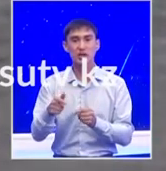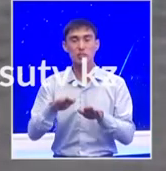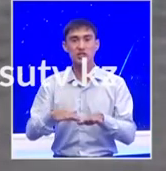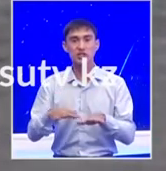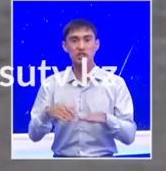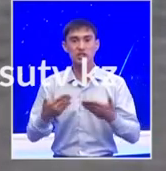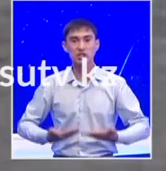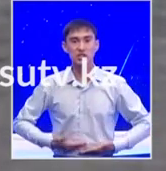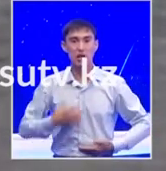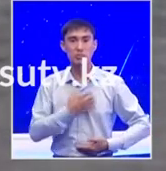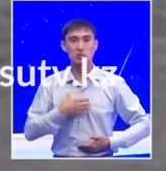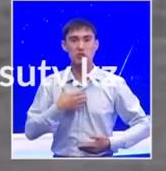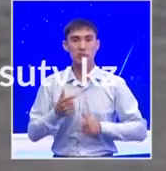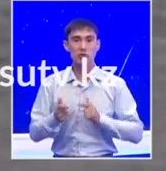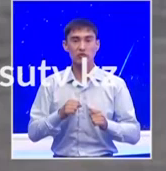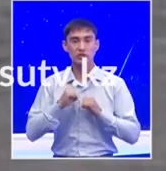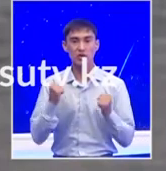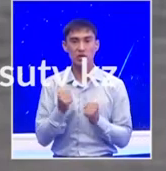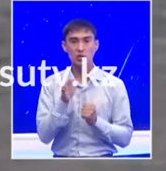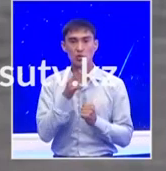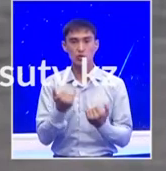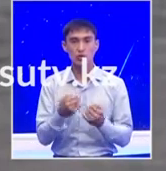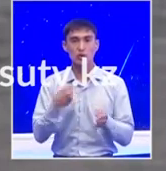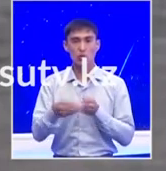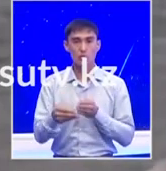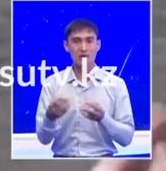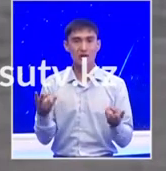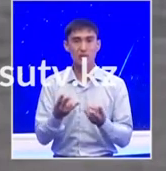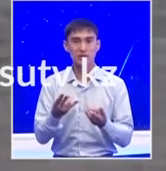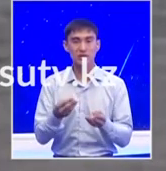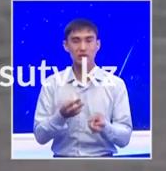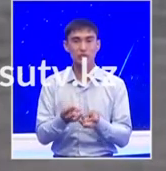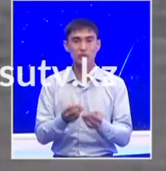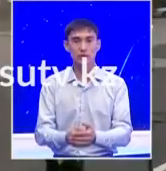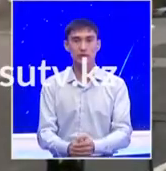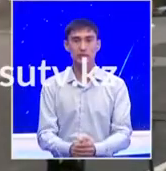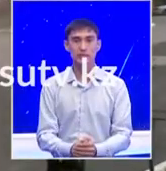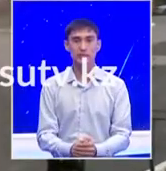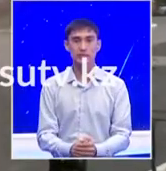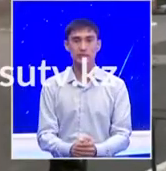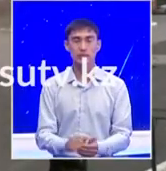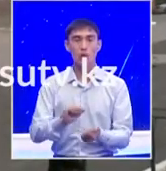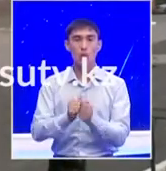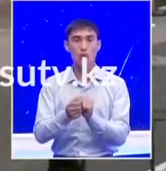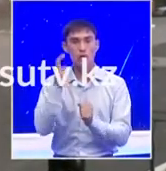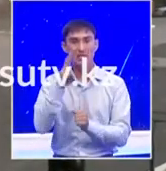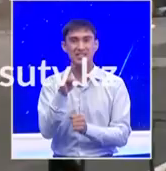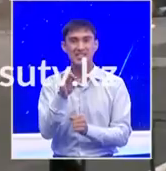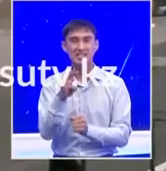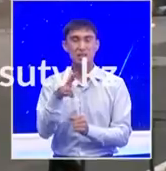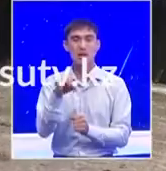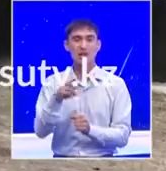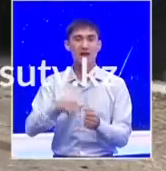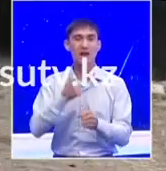заранее обеспокоились подготовкой к сезону холодов. Уже закупили необходимое топливо. Уголь, дизель и пеллеты